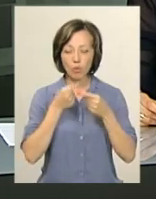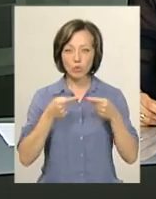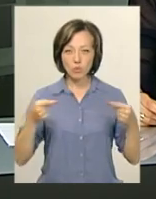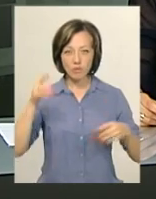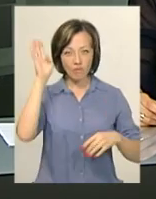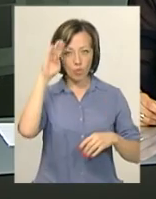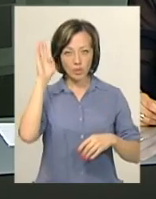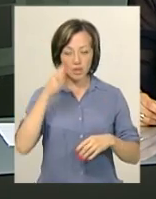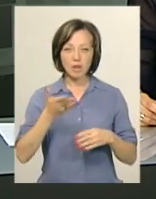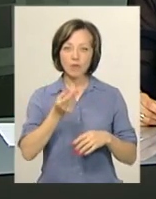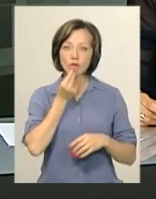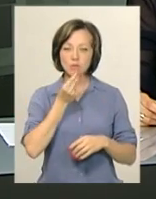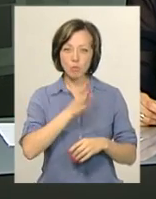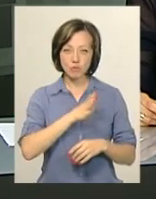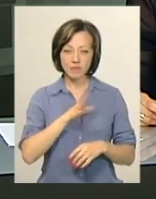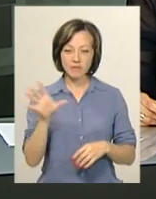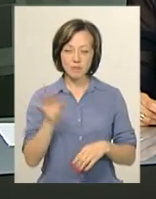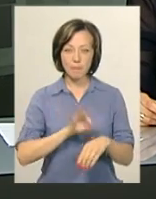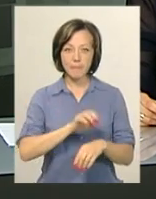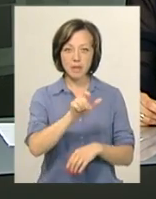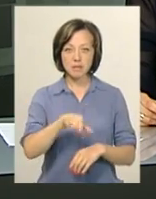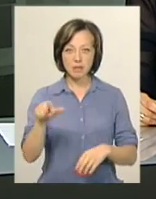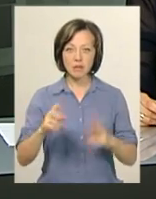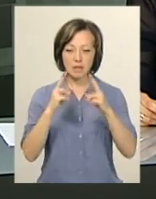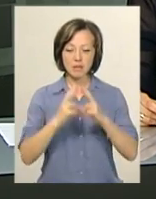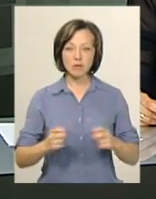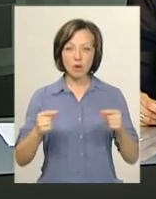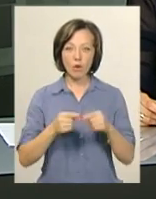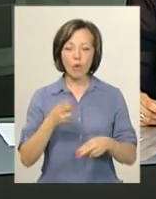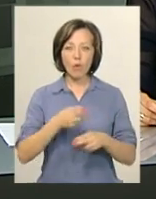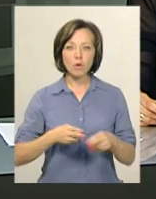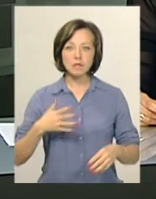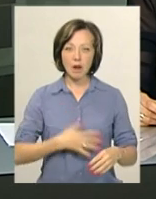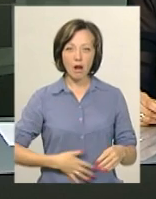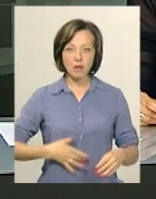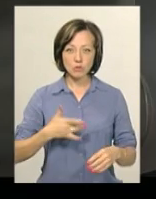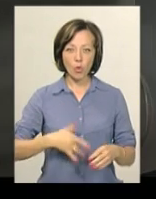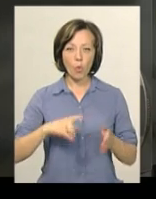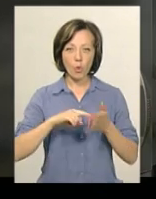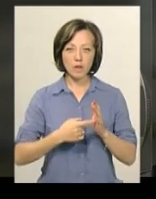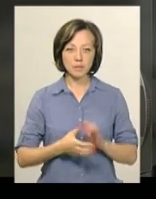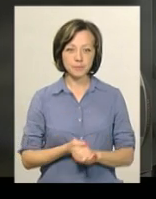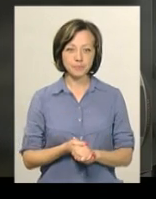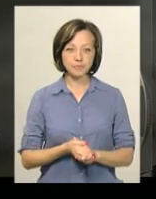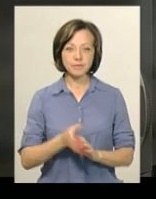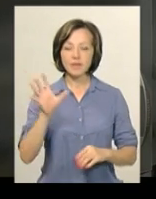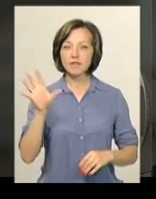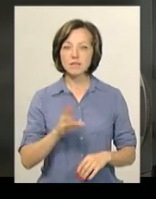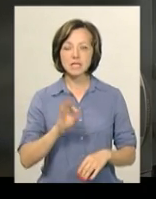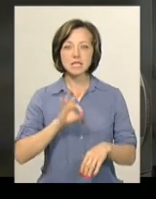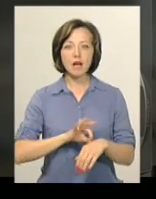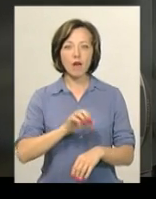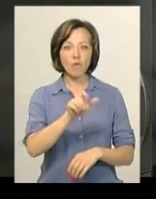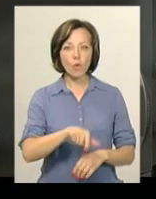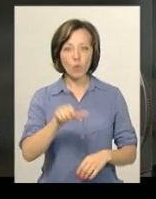води, які вони споживали. У всіх пацієнтів діагностували гострий гастроентероколіт. Практично всі